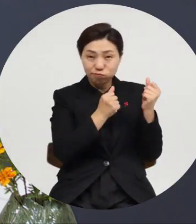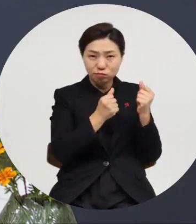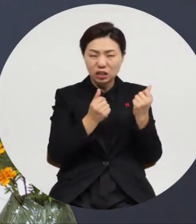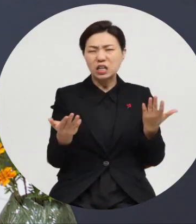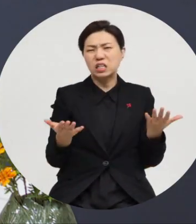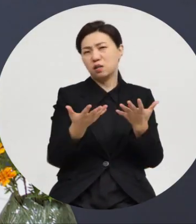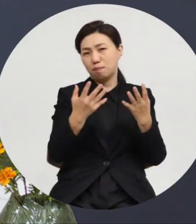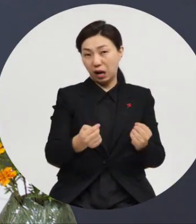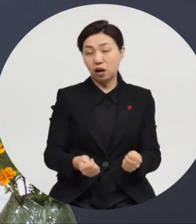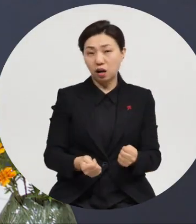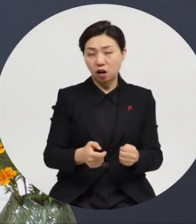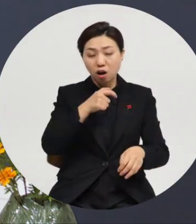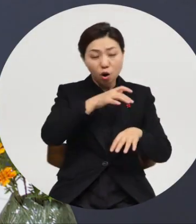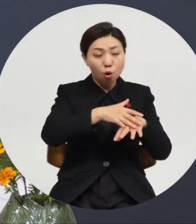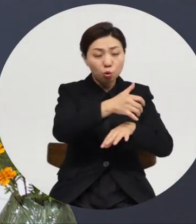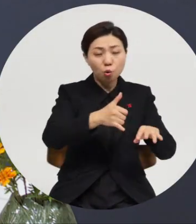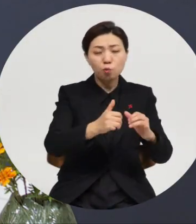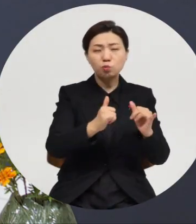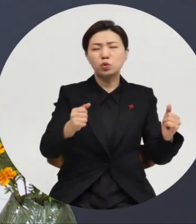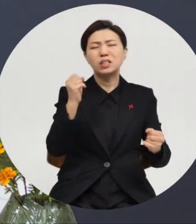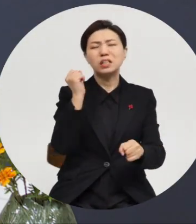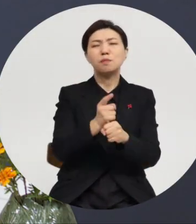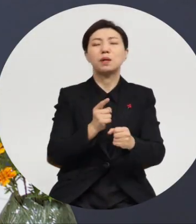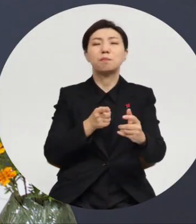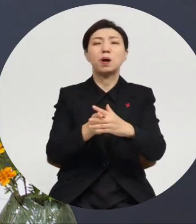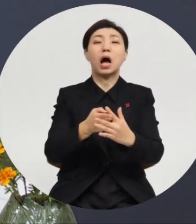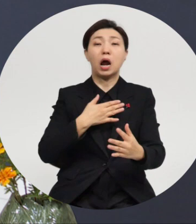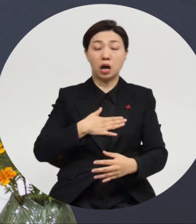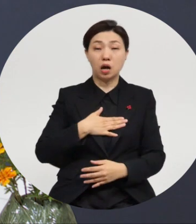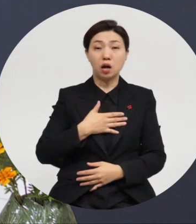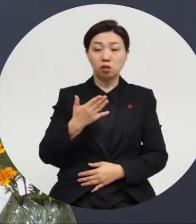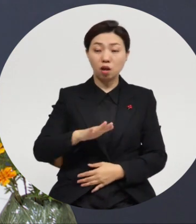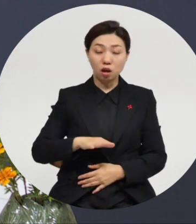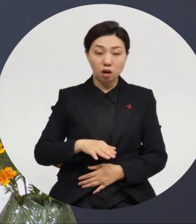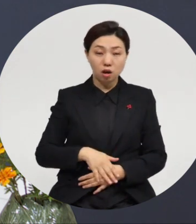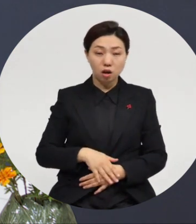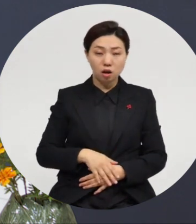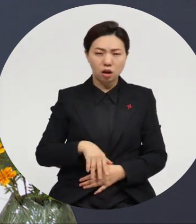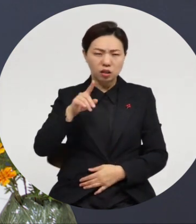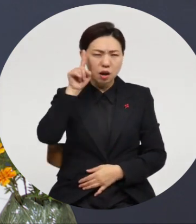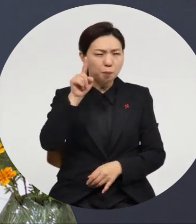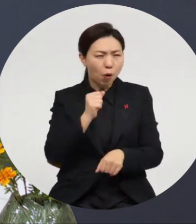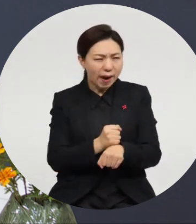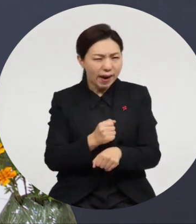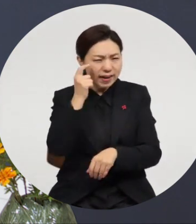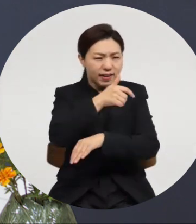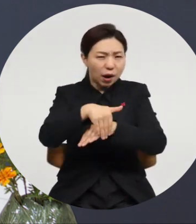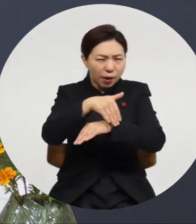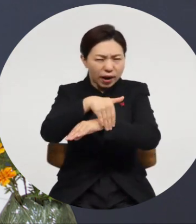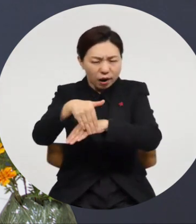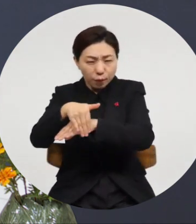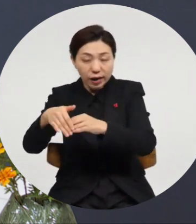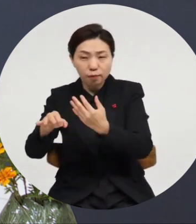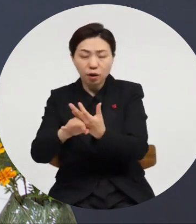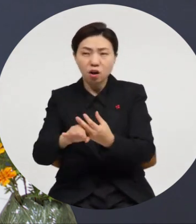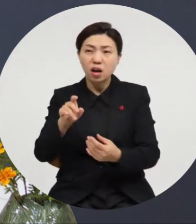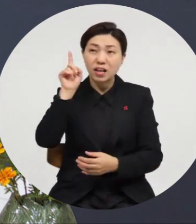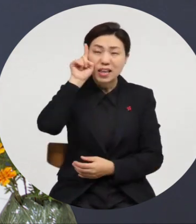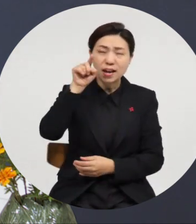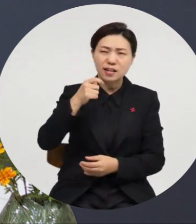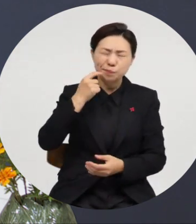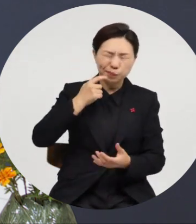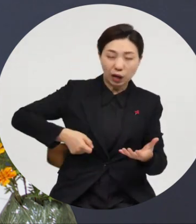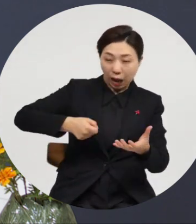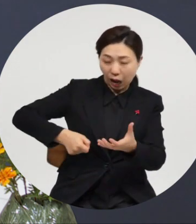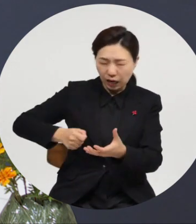알고 있다. 그럴 때 내일 뭐 해야지, 내일 뭐 해야지 하는데 내일 약차 예지한데 비가 오면 날씨 탓을